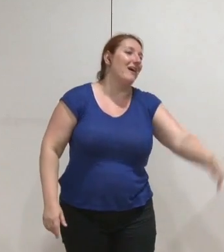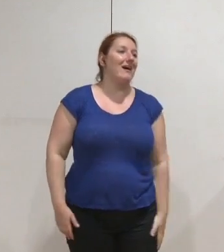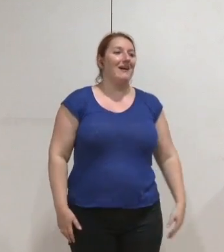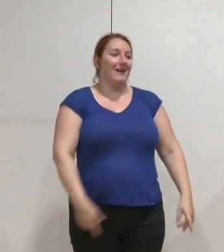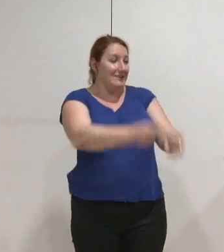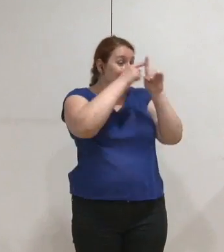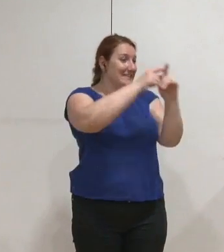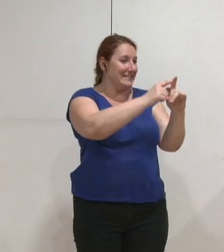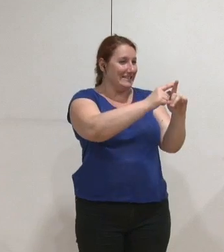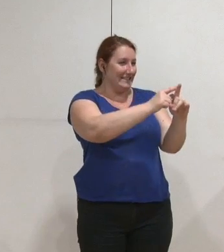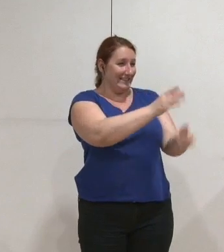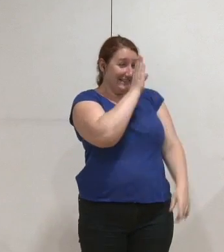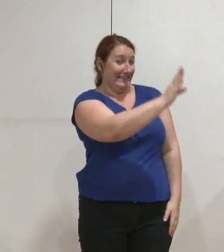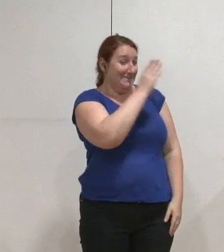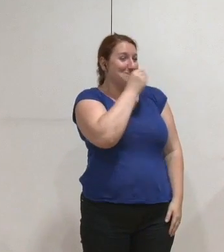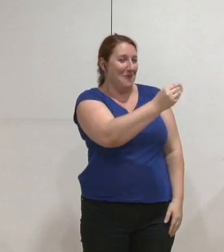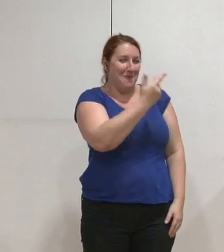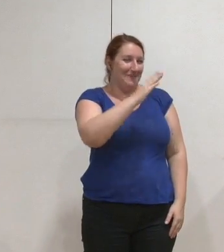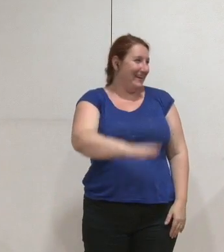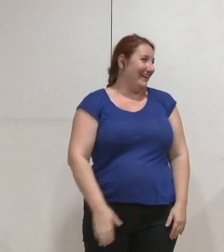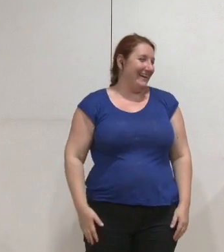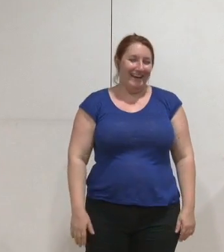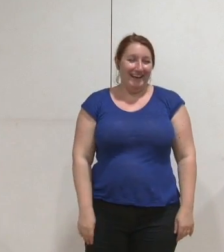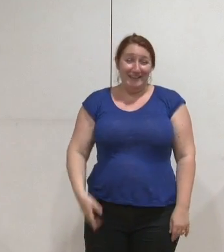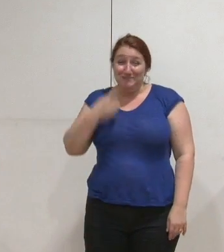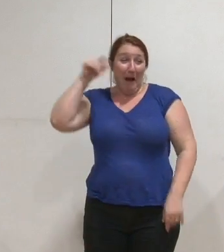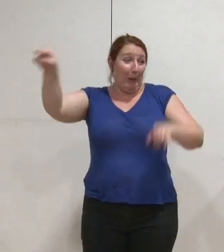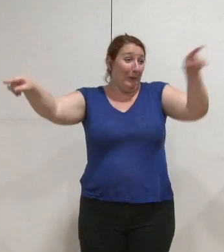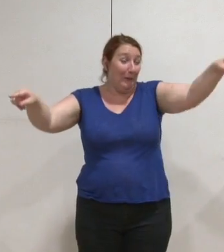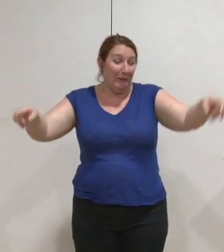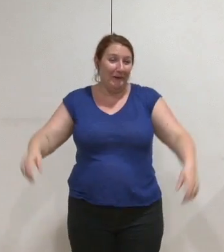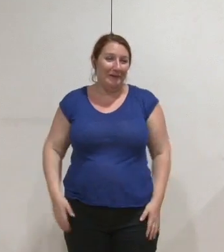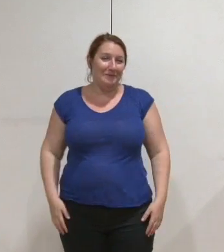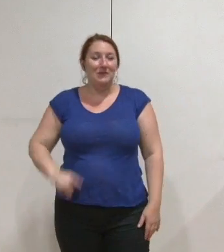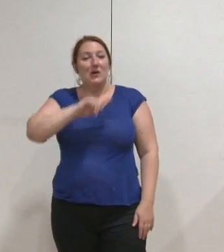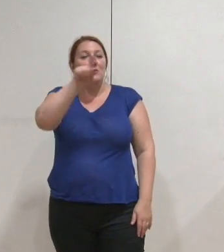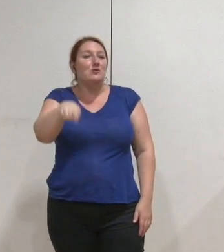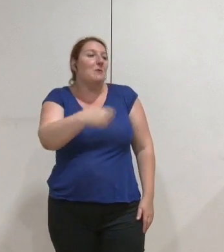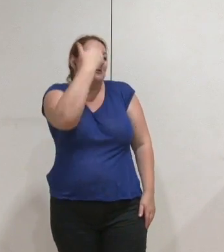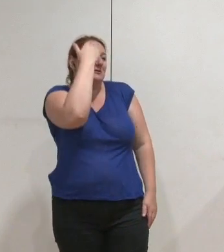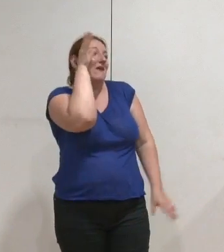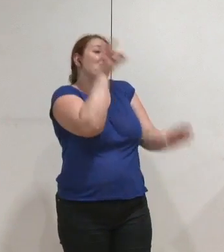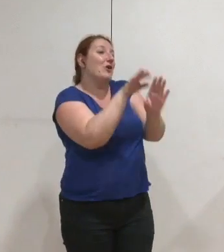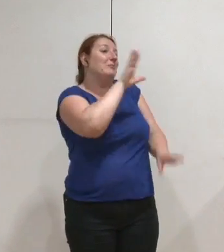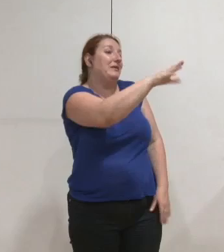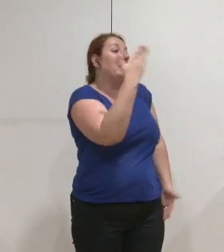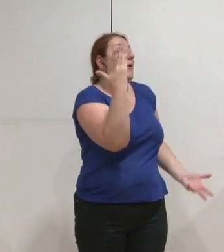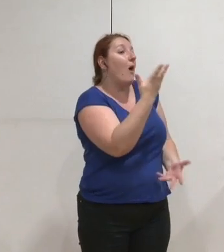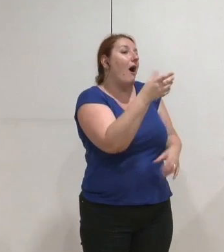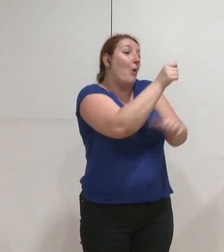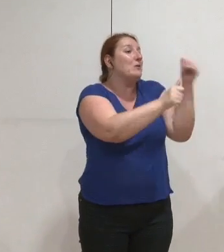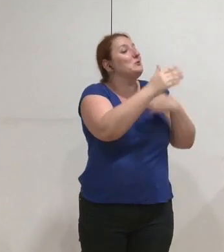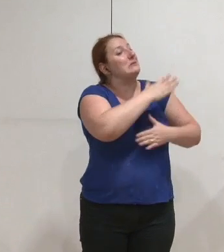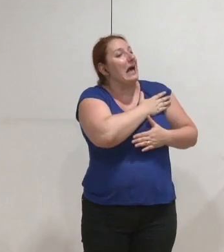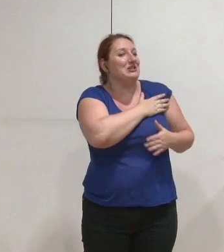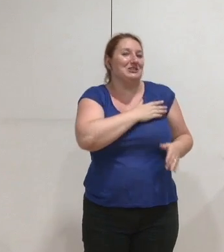œil c'est c'est c'est et normalement je sais à peu près ce que vous votez quand même si si vous êtes SAG